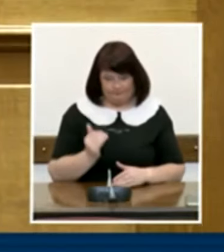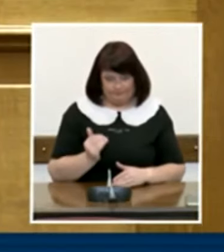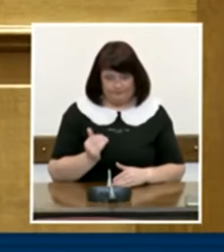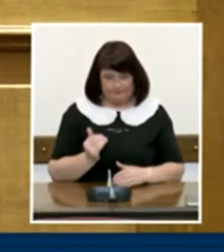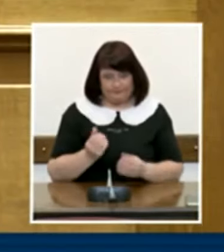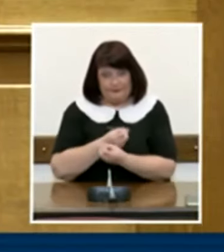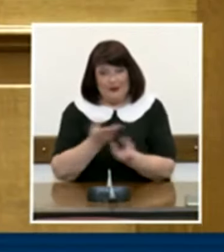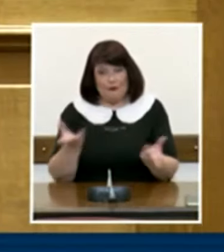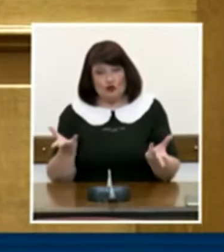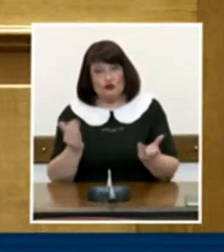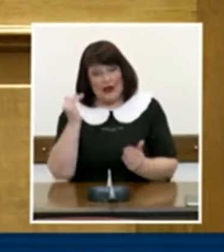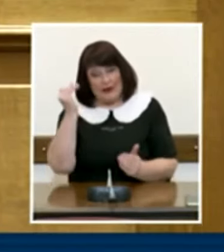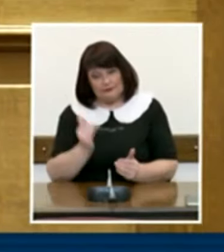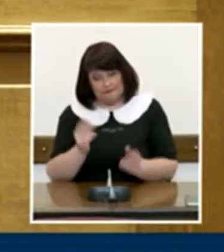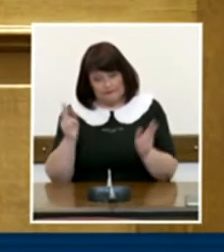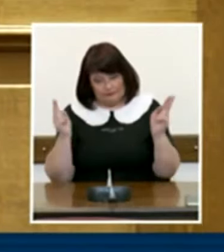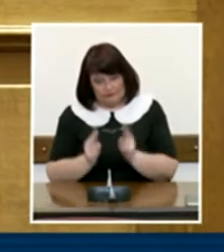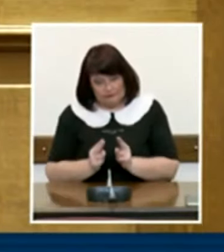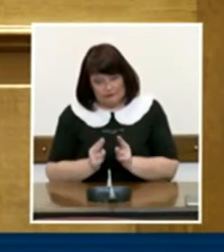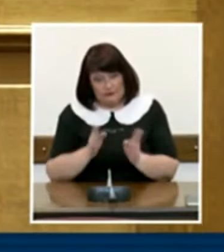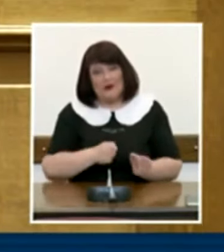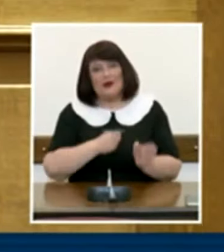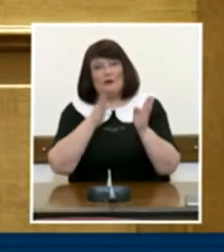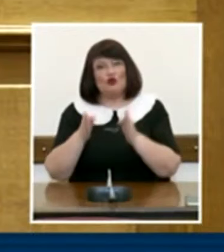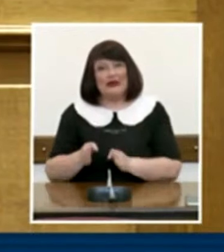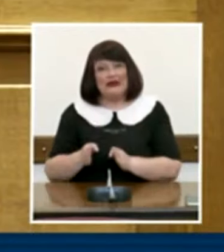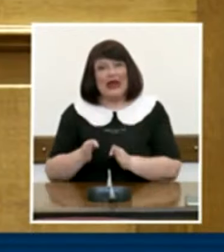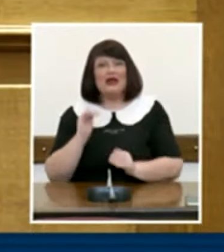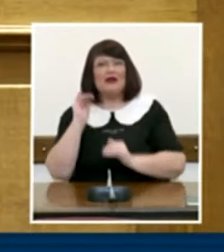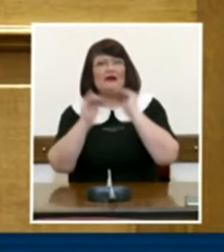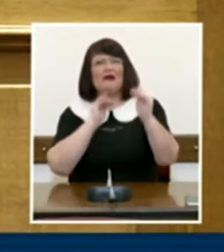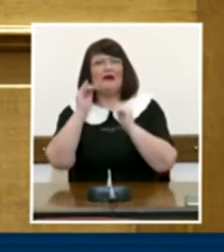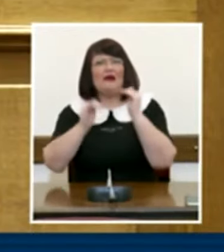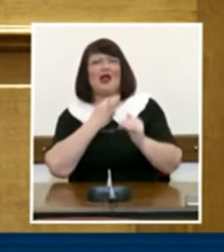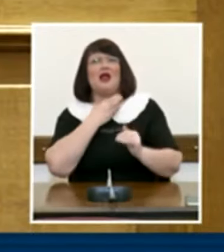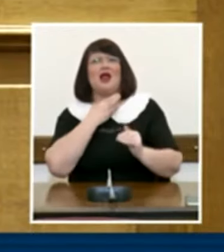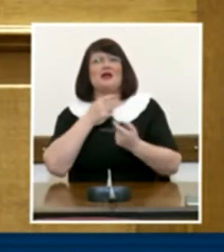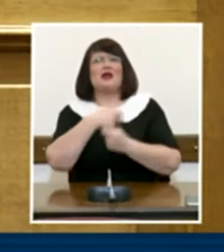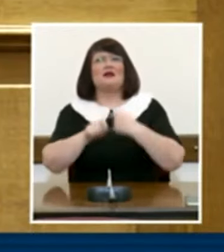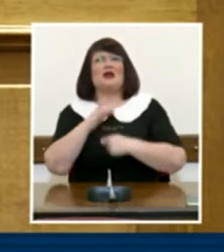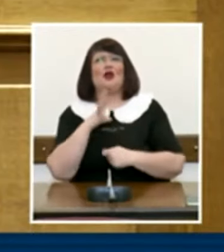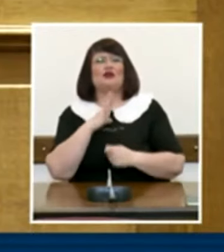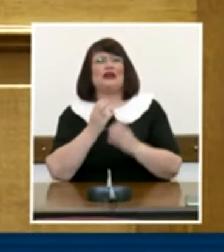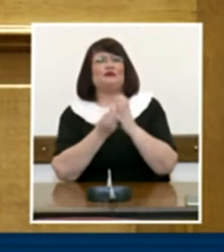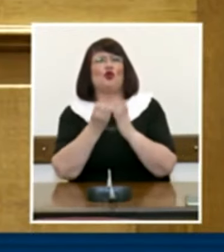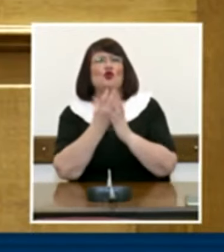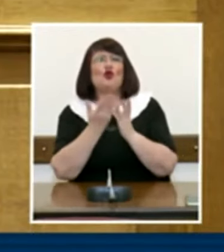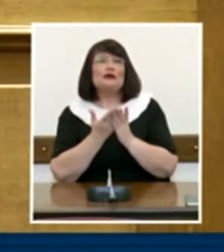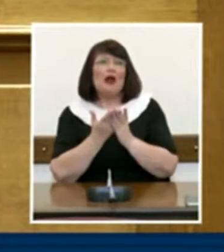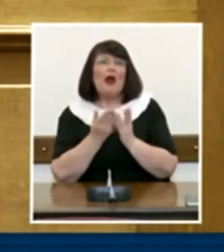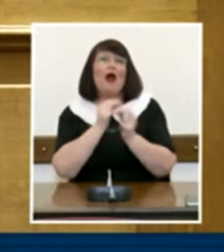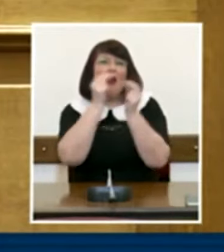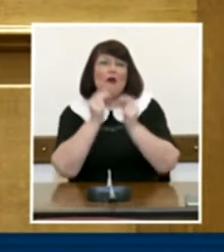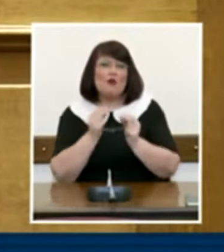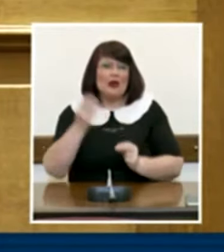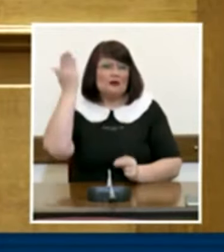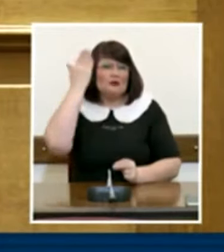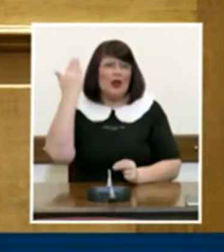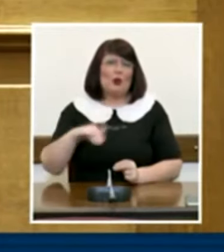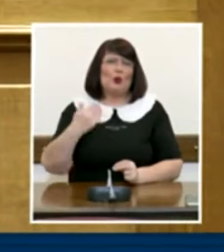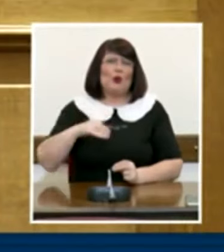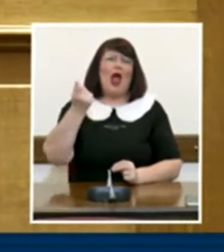προϊόντων, και αφετέρου από την ενίσχυση της ζήτησης ως αποτέλεσμα των εκατοντάδων δισεκατομμυρίων που